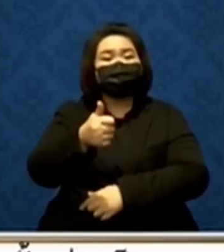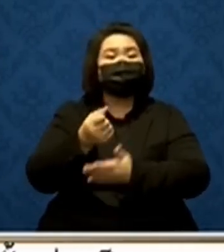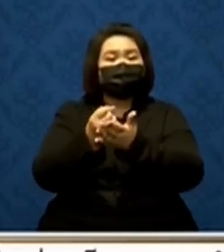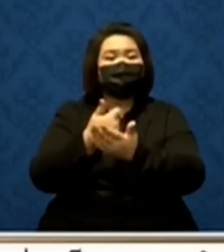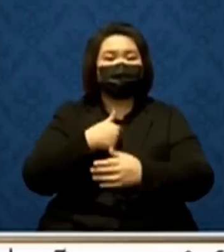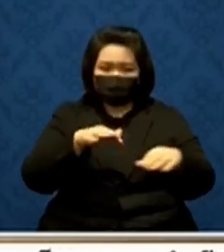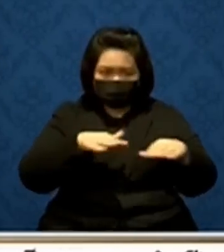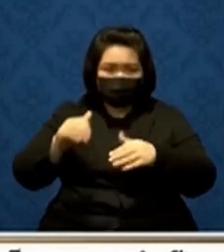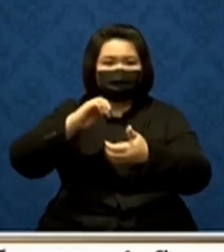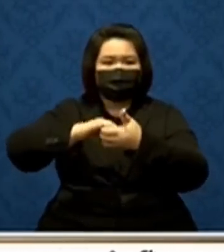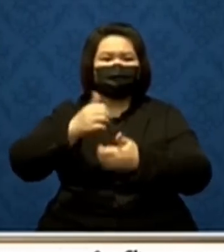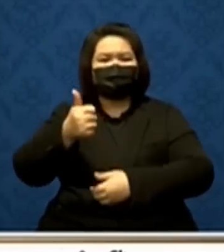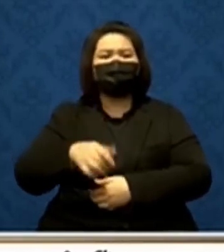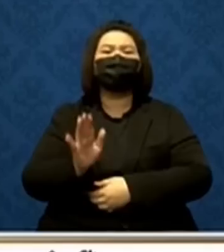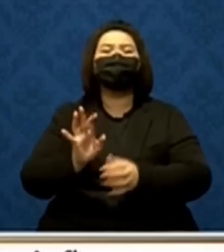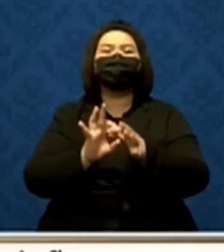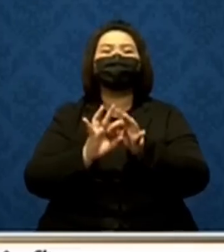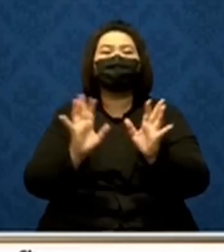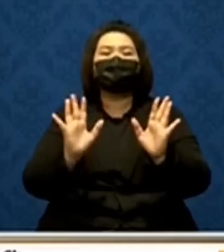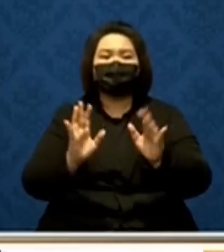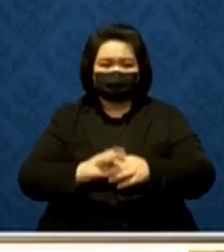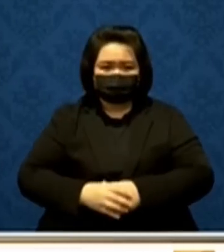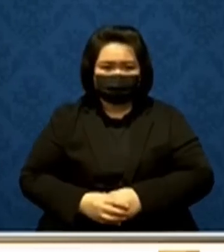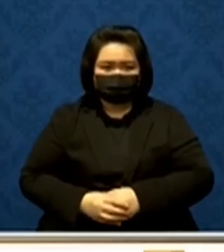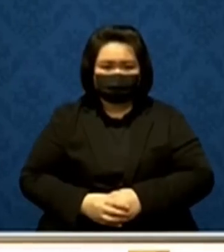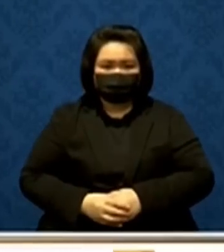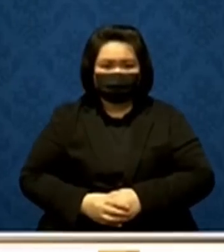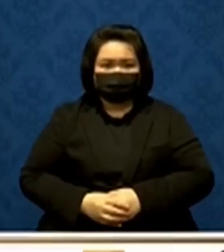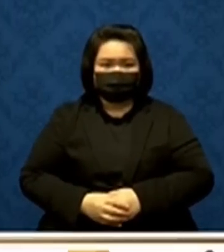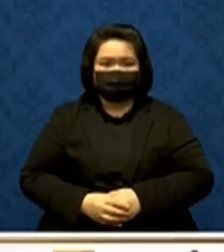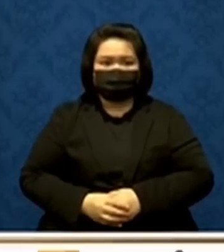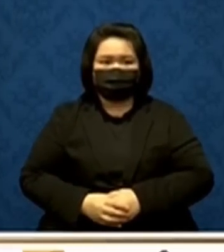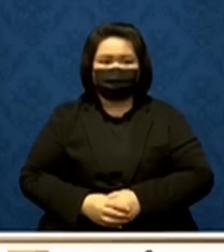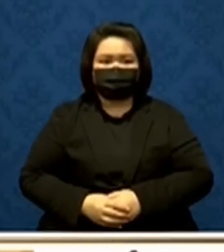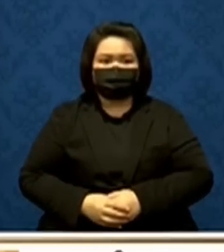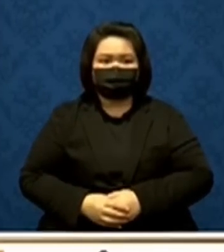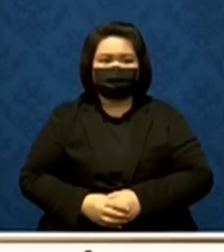ผมรอไม่ความร่วมมือท่านไม่ต้องห่วงนะครับอ่ะโน้ทหนังสั้น